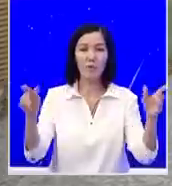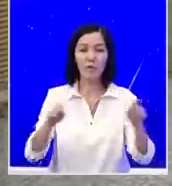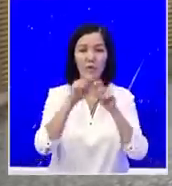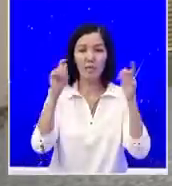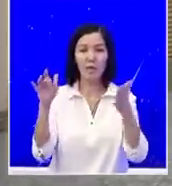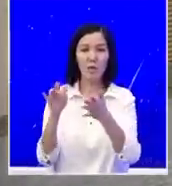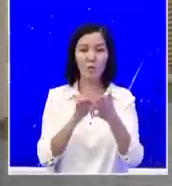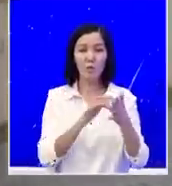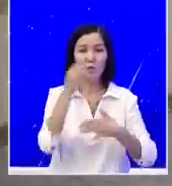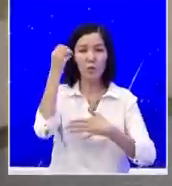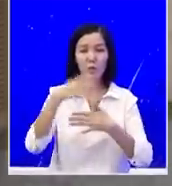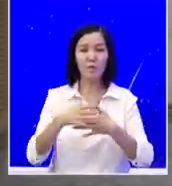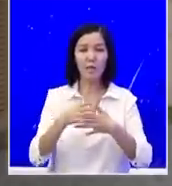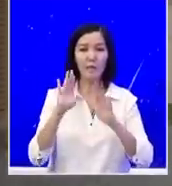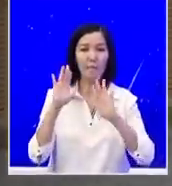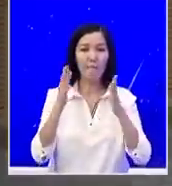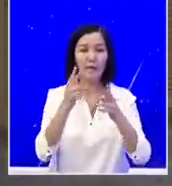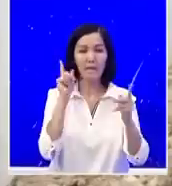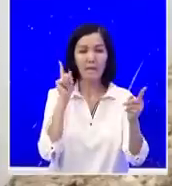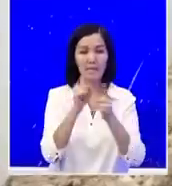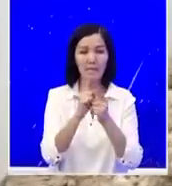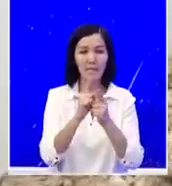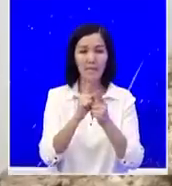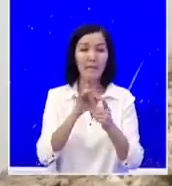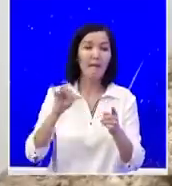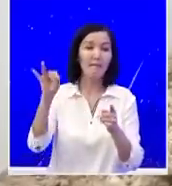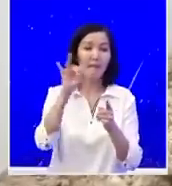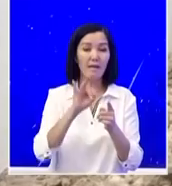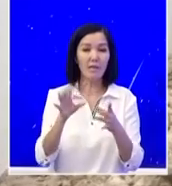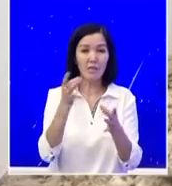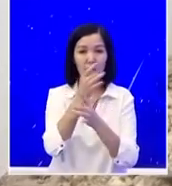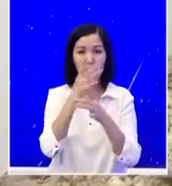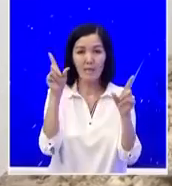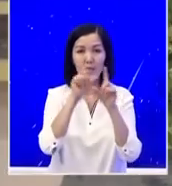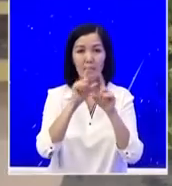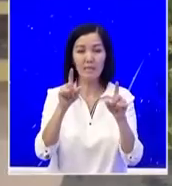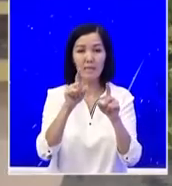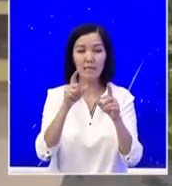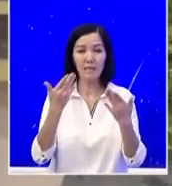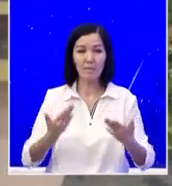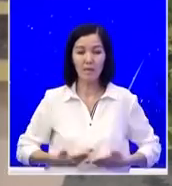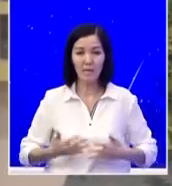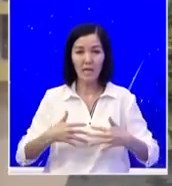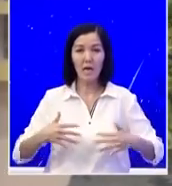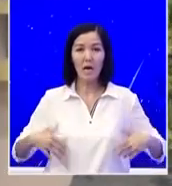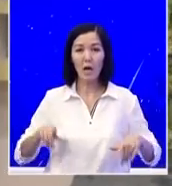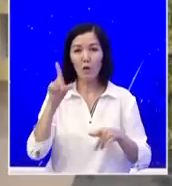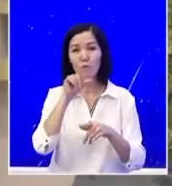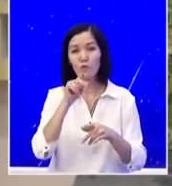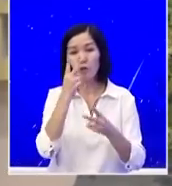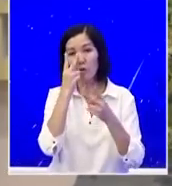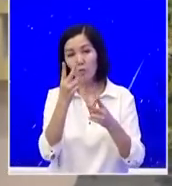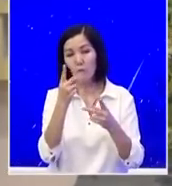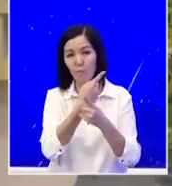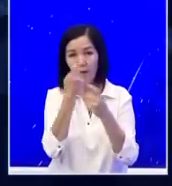туристер орталықтан ұлттық парк аумағында кездесетін тарихи және мәдени нысандарды мекендейтін аң құстарды көріп